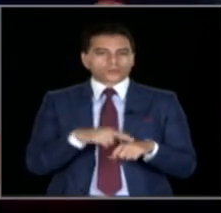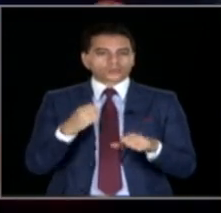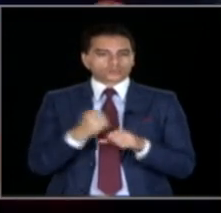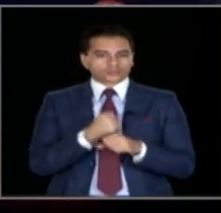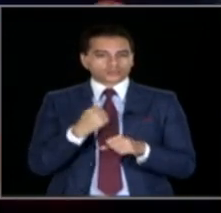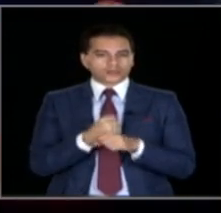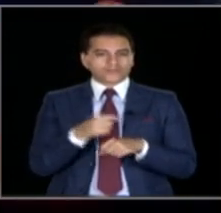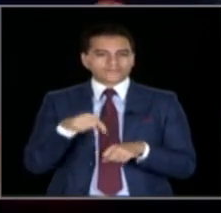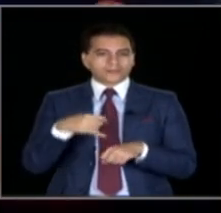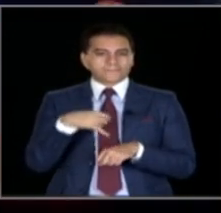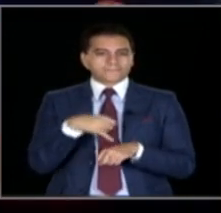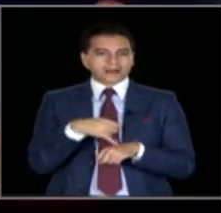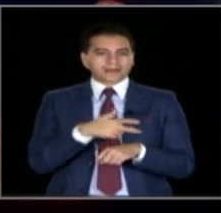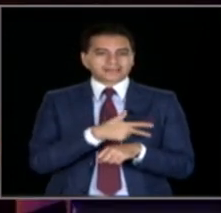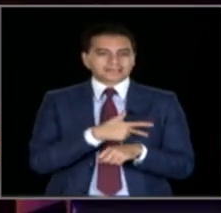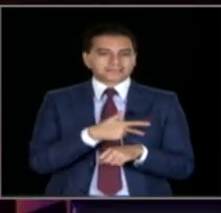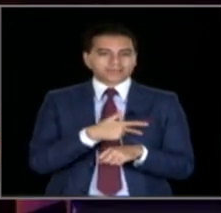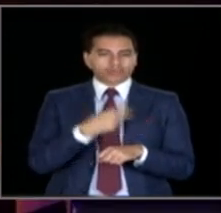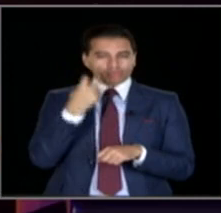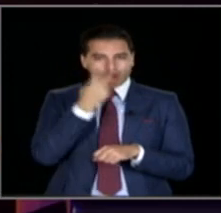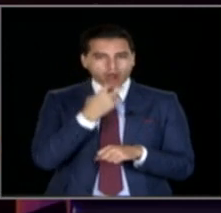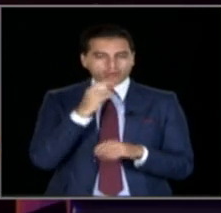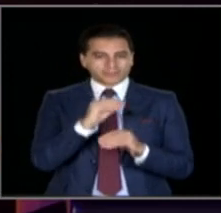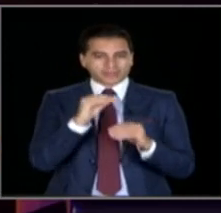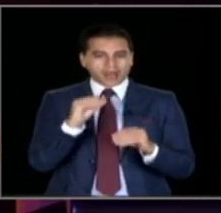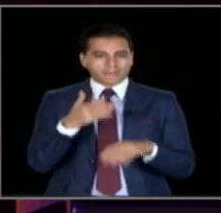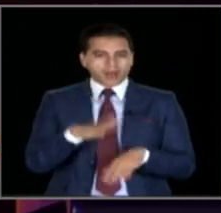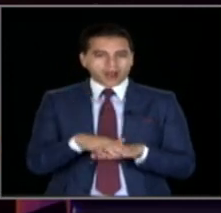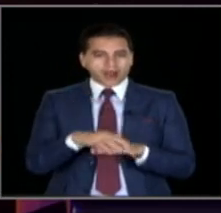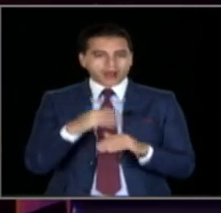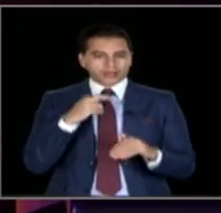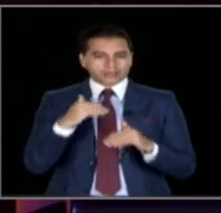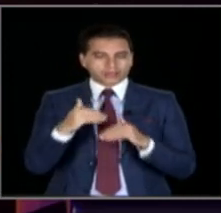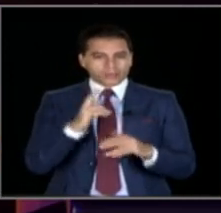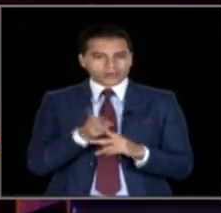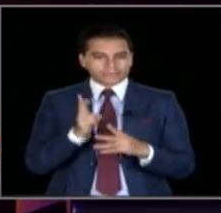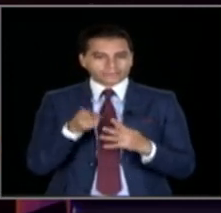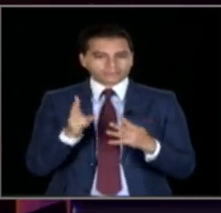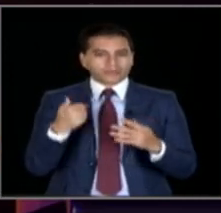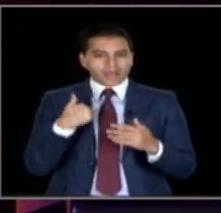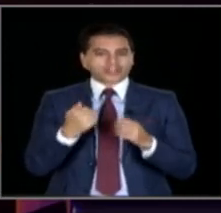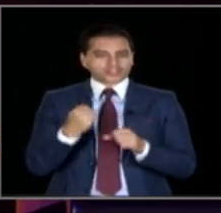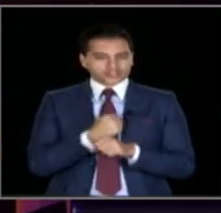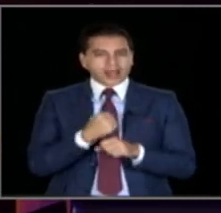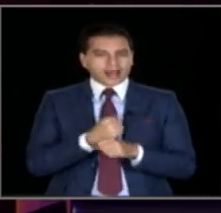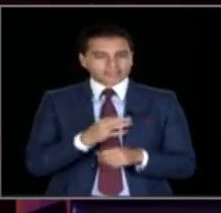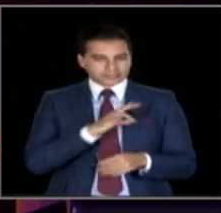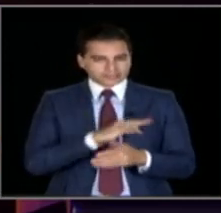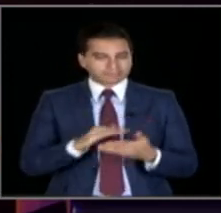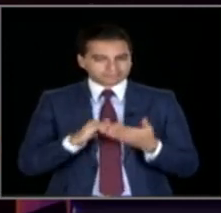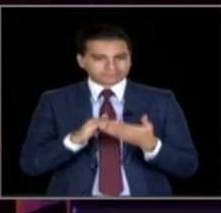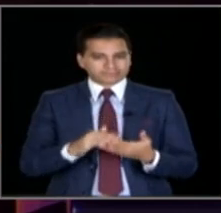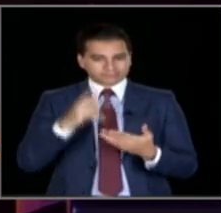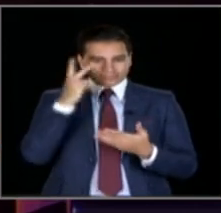واشتغلت في مركز هو زي مركز تخاطب كده وتنمية مهارات حاجات زي كده الإعاقات الأخرى، وضفنا